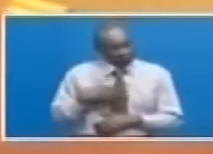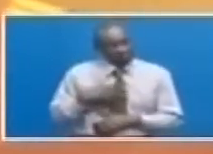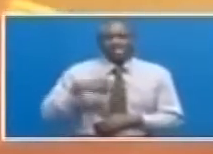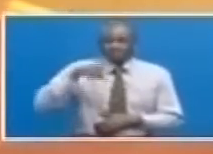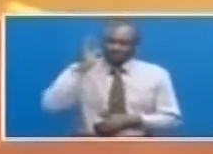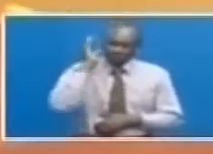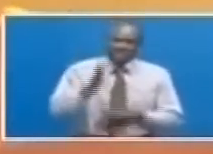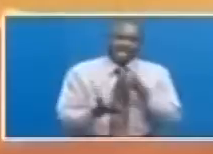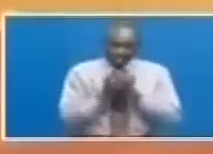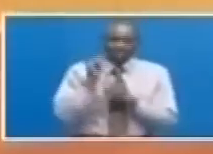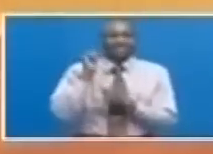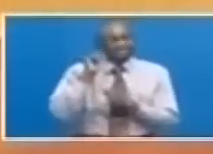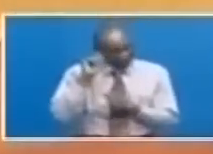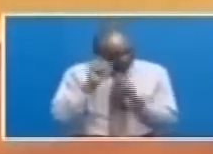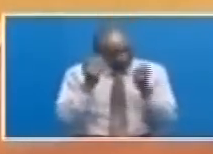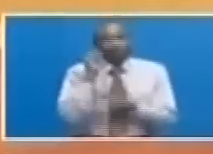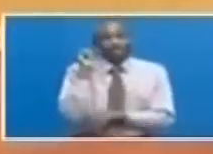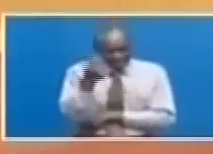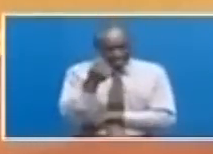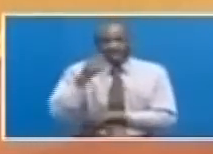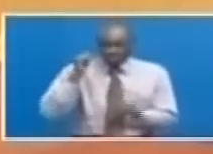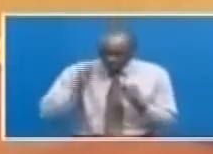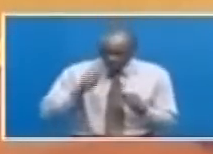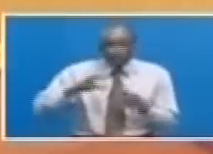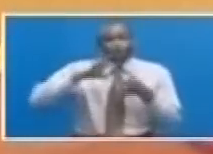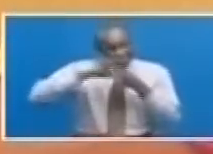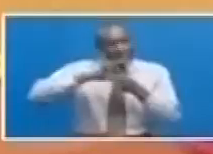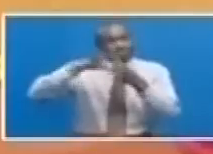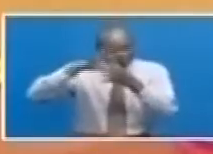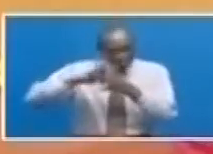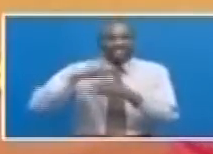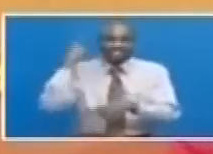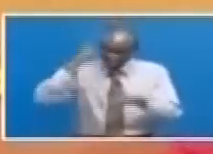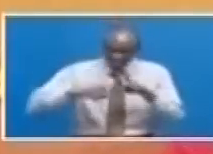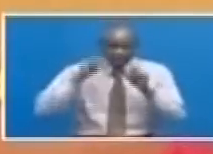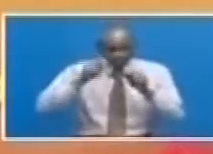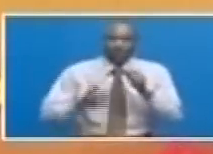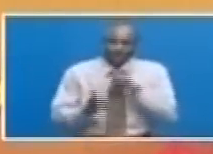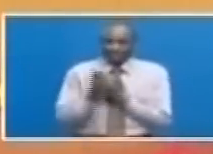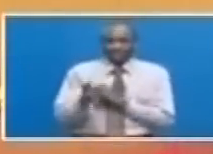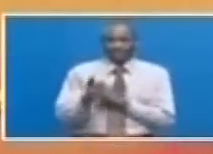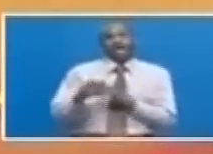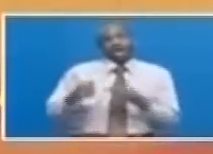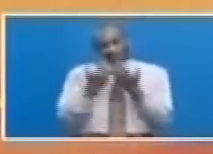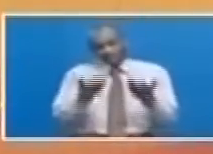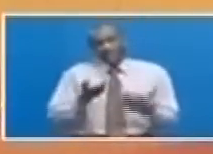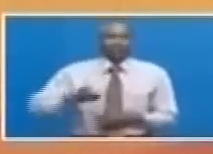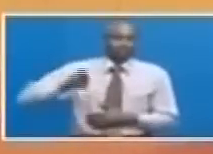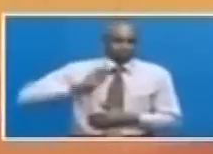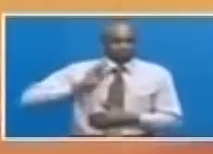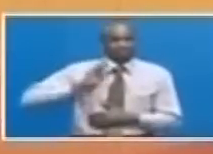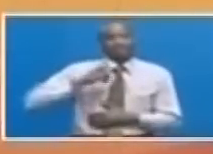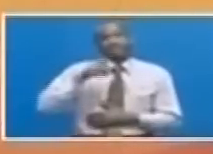ataisaidia timu hiyo ya Kenya ya raga kufuzu kwa michezo olimpiki ya mwaka ujao itakayofanyika jijini Rio de Janeiro